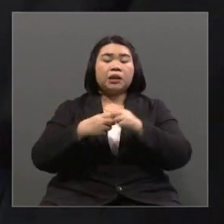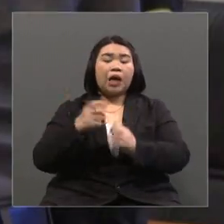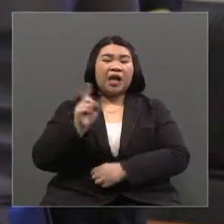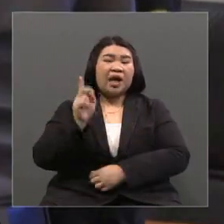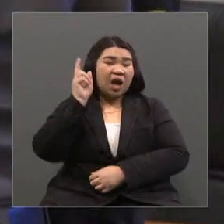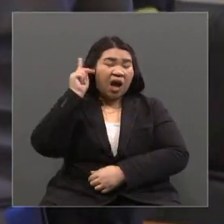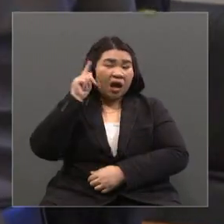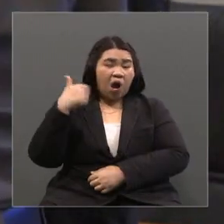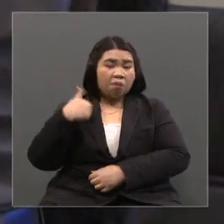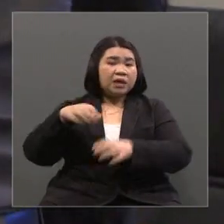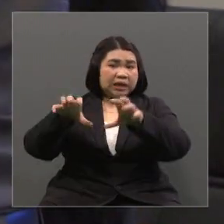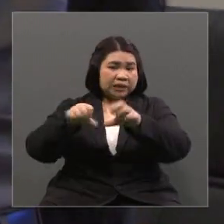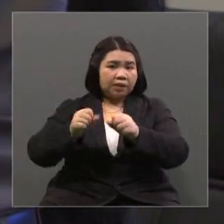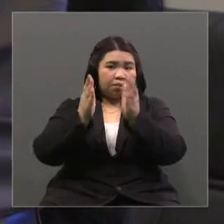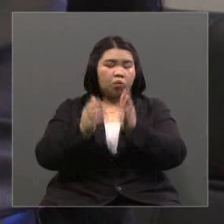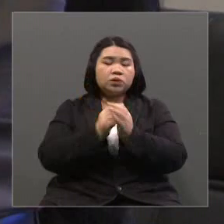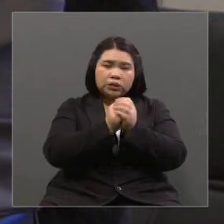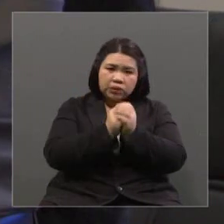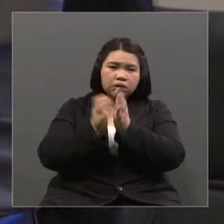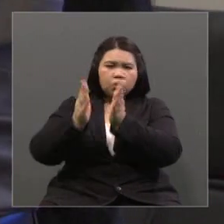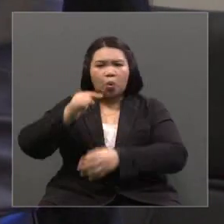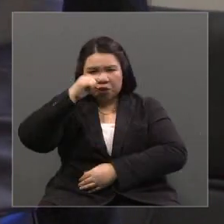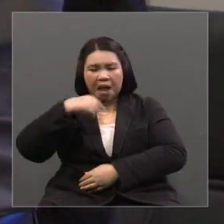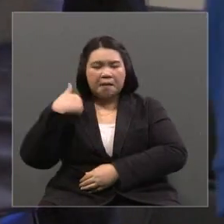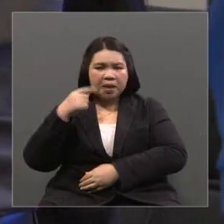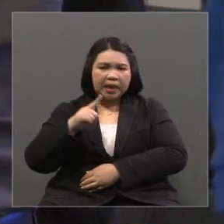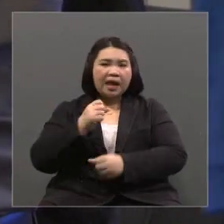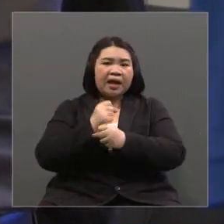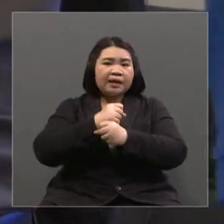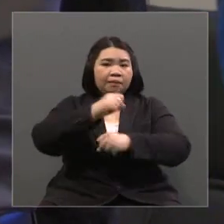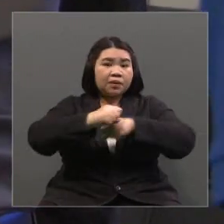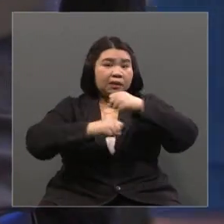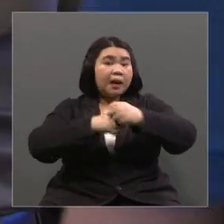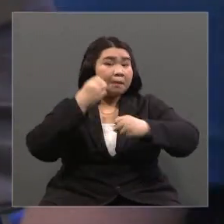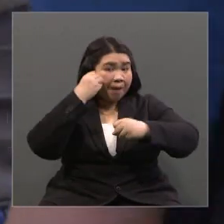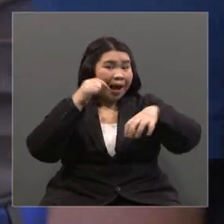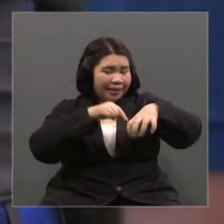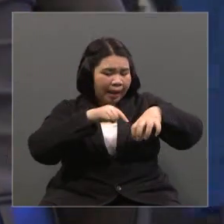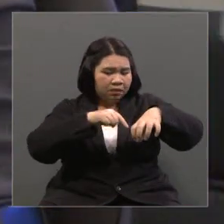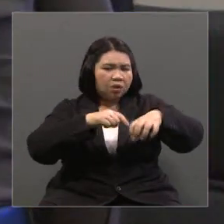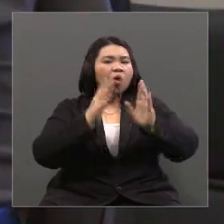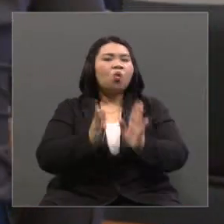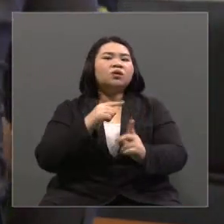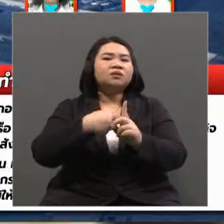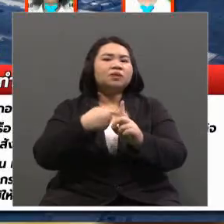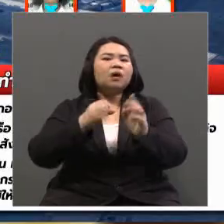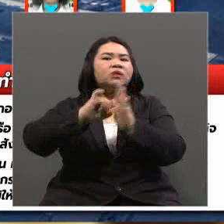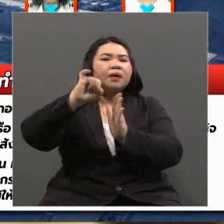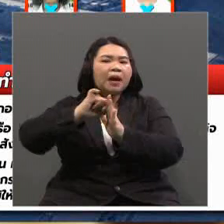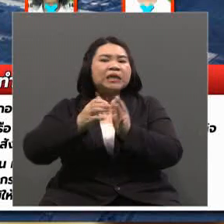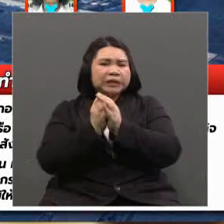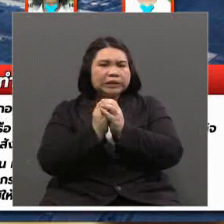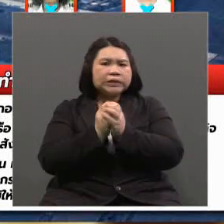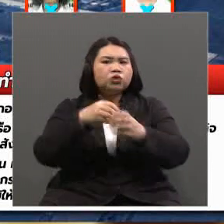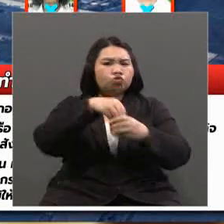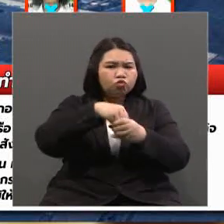งข่าวถึงการจับกุมกลุ่มคนจีนและคนไทยประกอบธุรกิจหมู่บ้านจัดสรรให้คนจีนพักอาศัยในพื้นที่ของจังหวัดเชียงใหม่ด้วยนะคะรวม